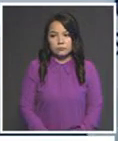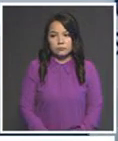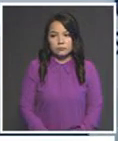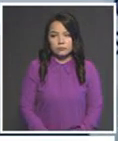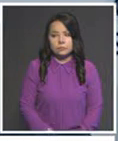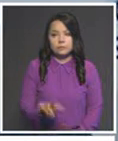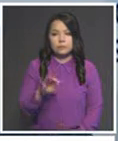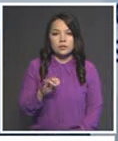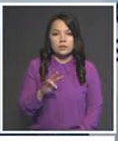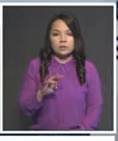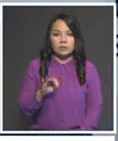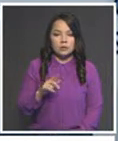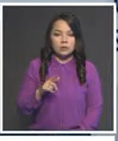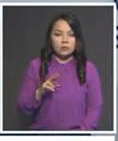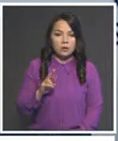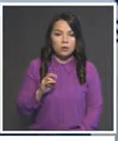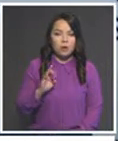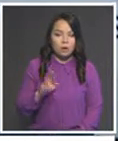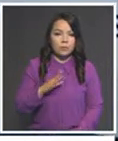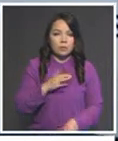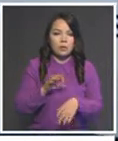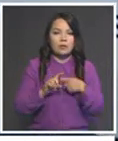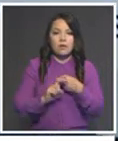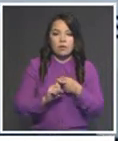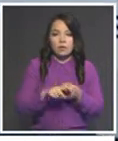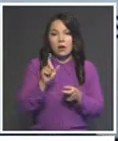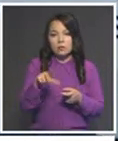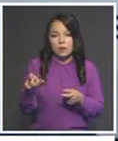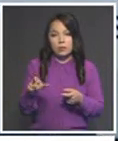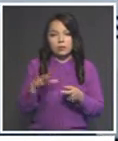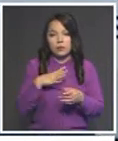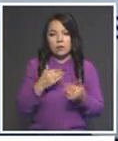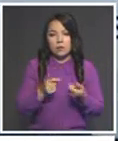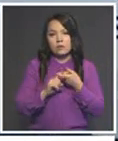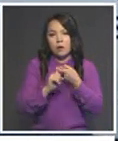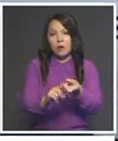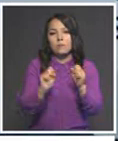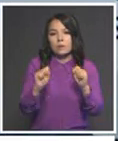Менингококк инфекциясы адам адамнан жұғады. Ол